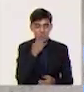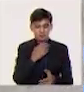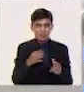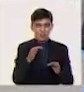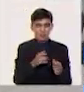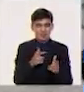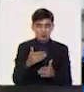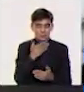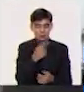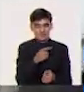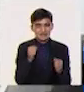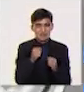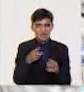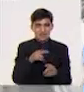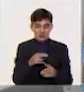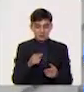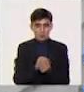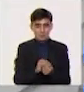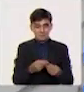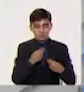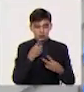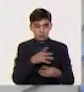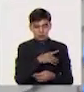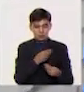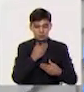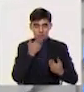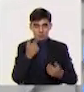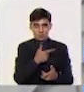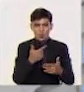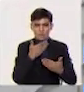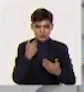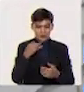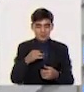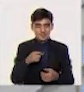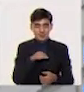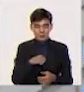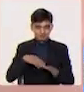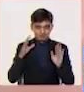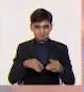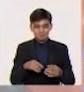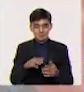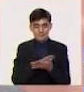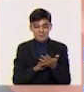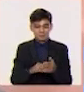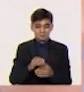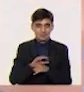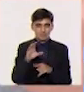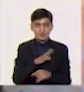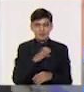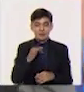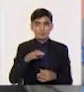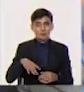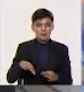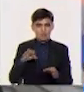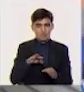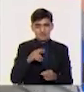дайын екенін дәлелдейтін құжаттарды әзірлемеген. Ақыры аудан атқамінерлері барлық жауапкершілікті өз мойындарына алып өтініш жазыпты. Міне осыдан соң